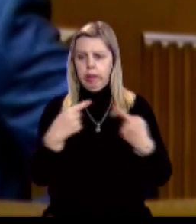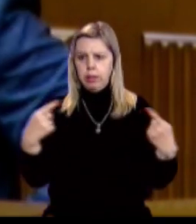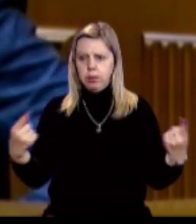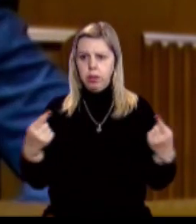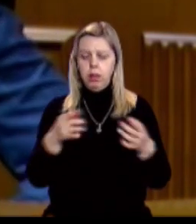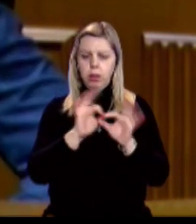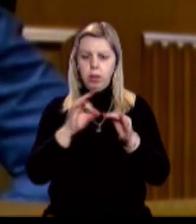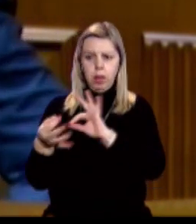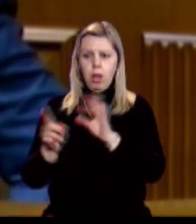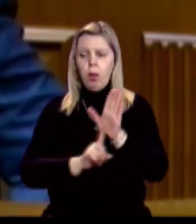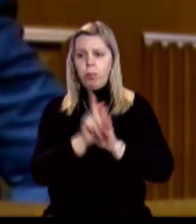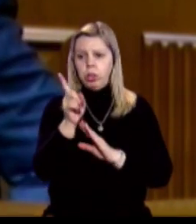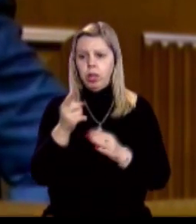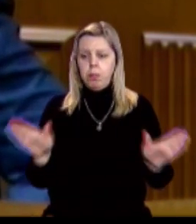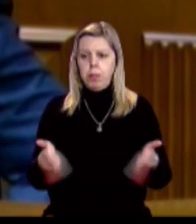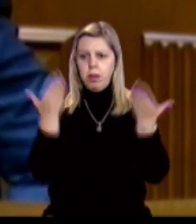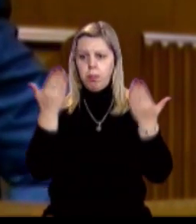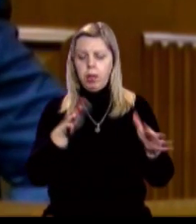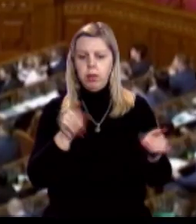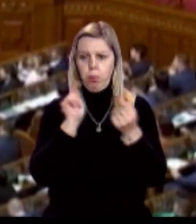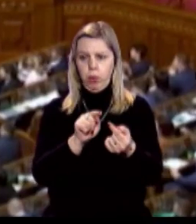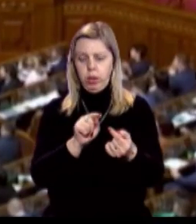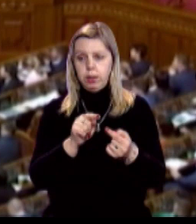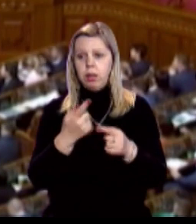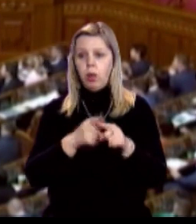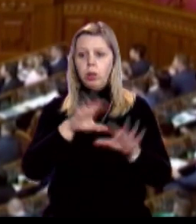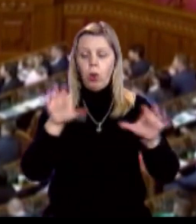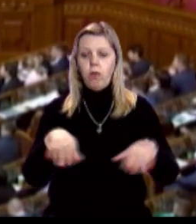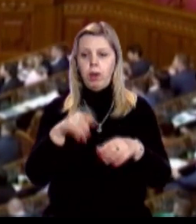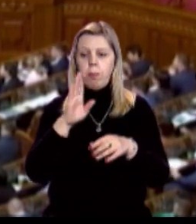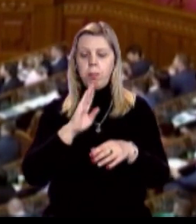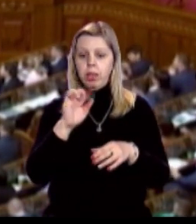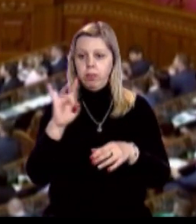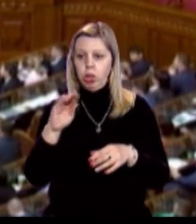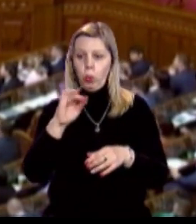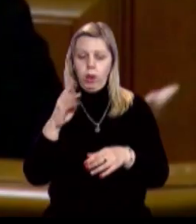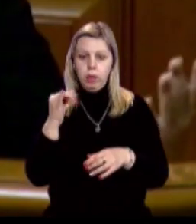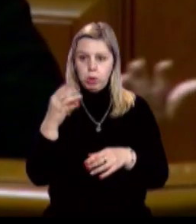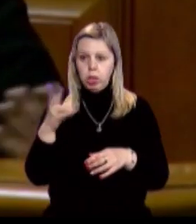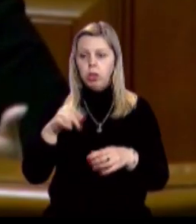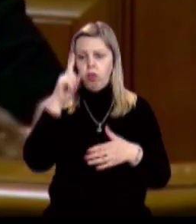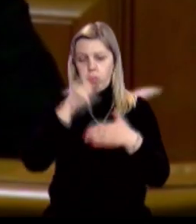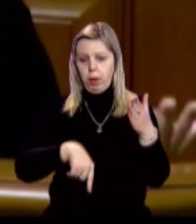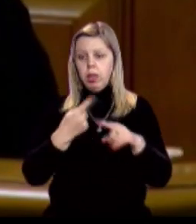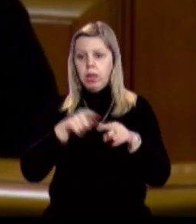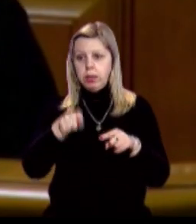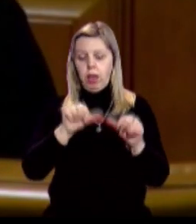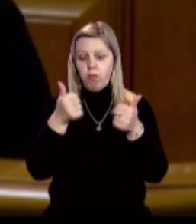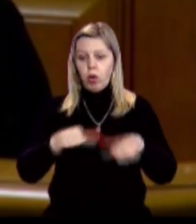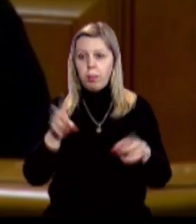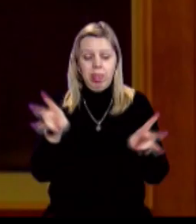трактування починають піднімати хвилю протестів. А от голова фракції «Батьківщина» Юлія Тимошенко певна, хоча саме ця